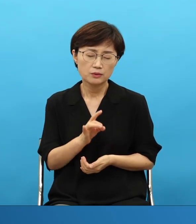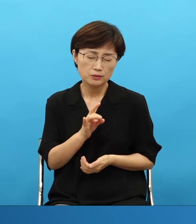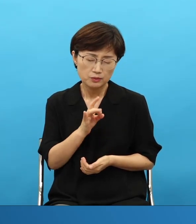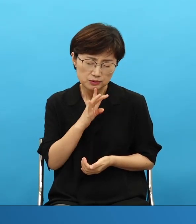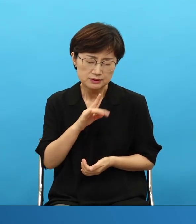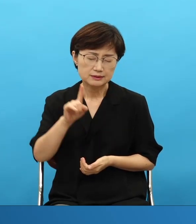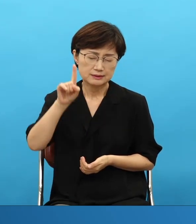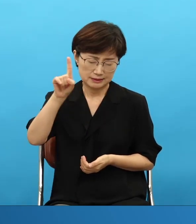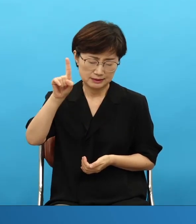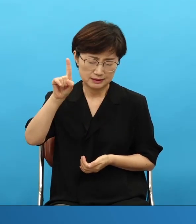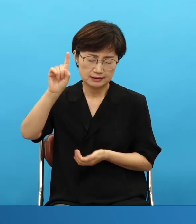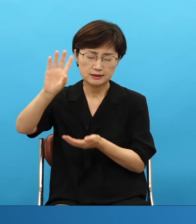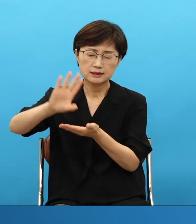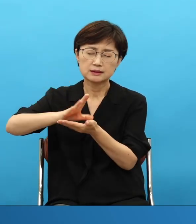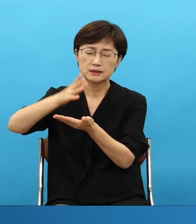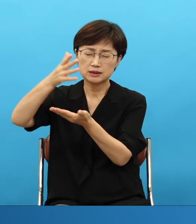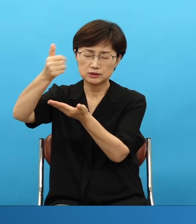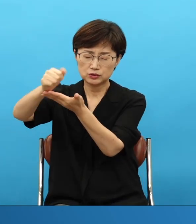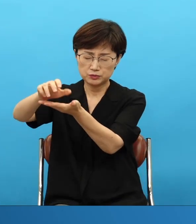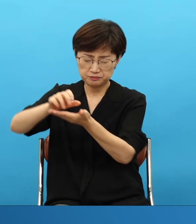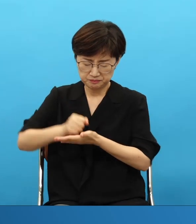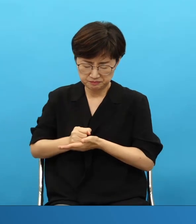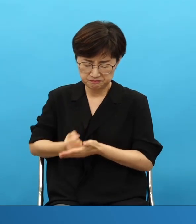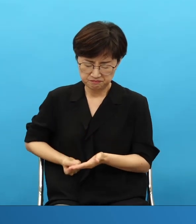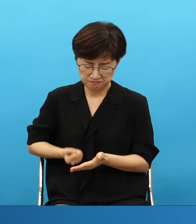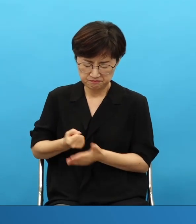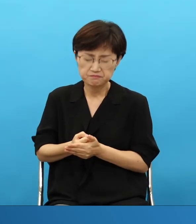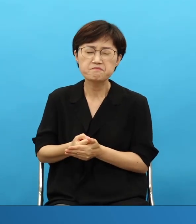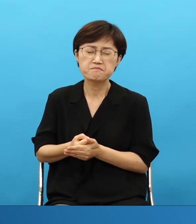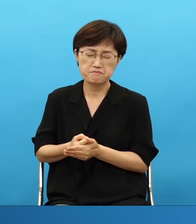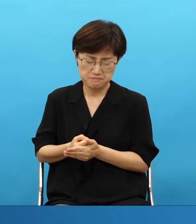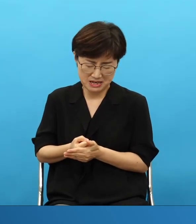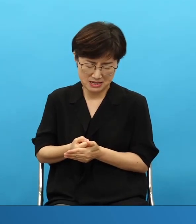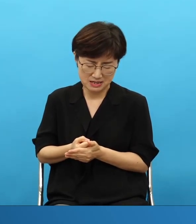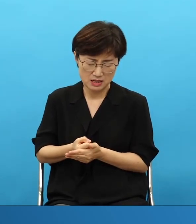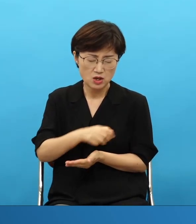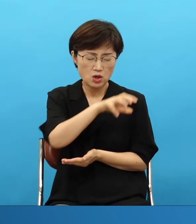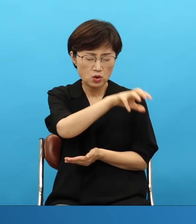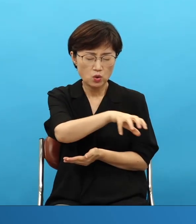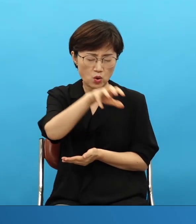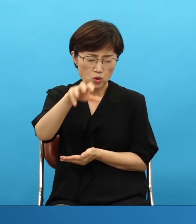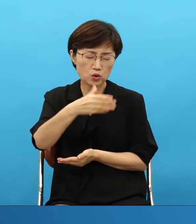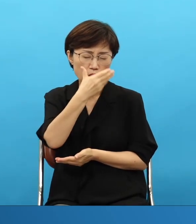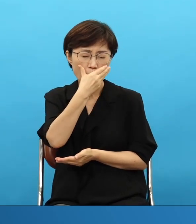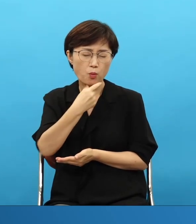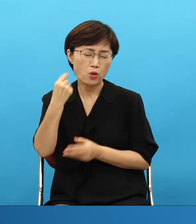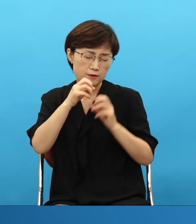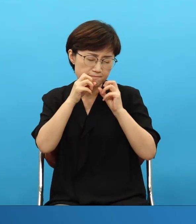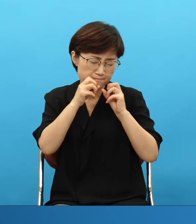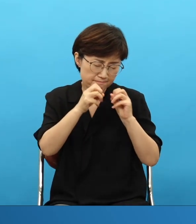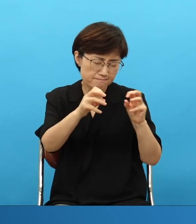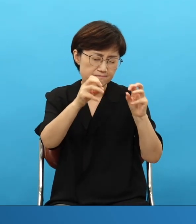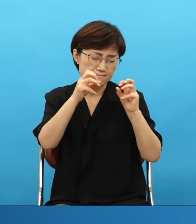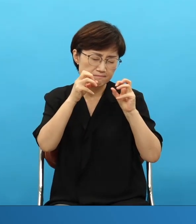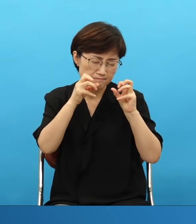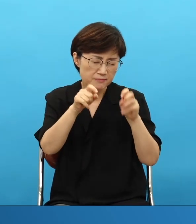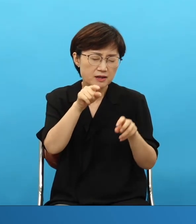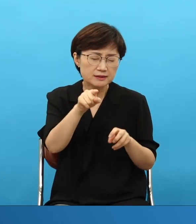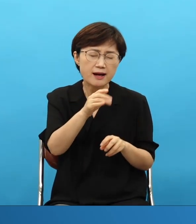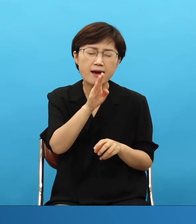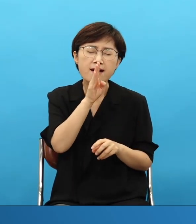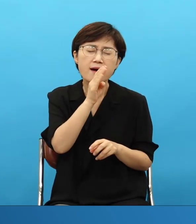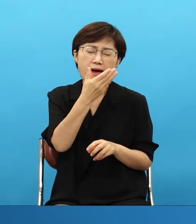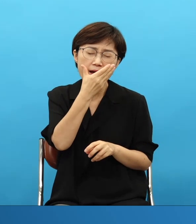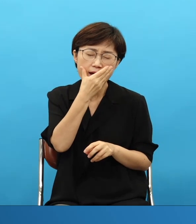오직 그리스도로 결론을 내리고 현장에 해답을 주며 행복한 전도자의 삶을